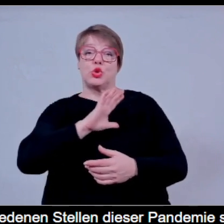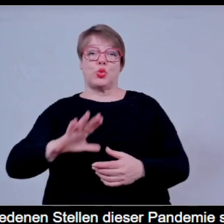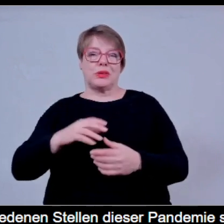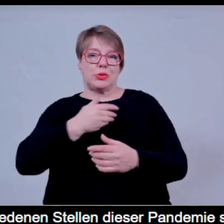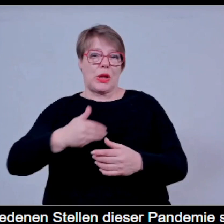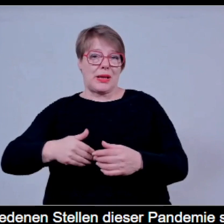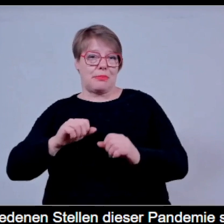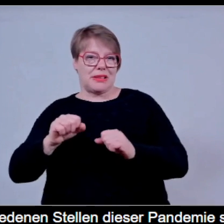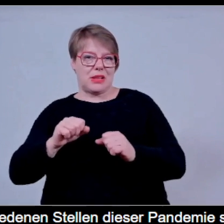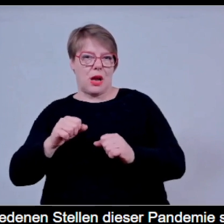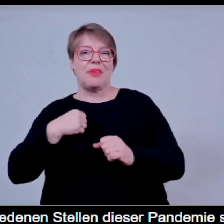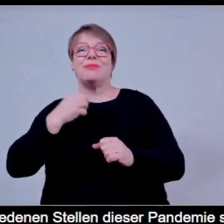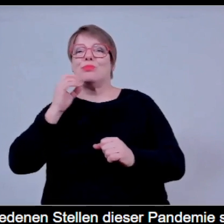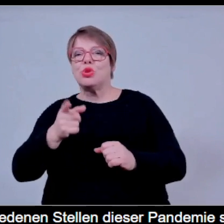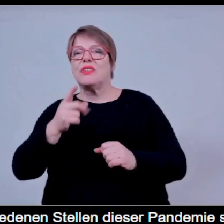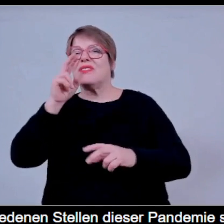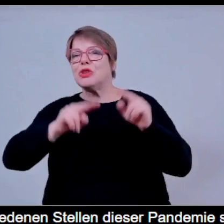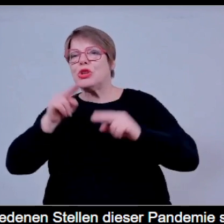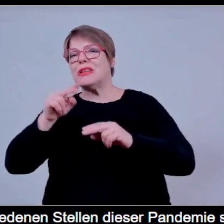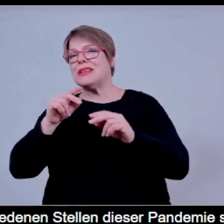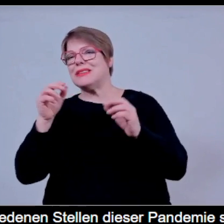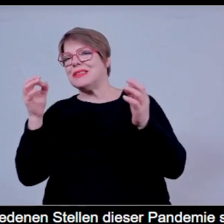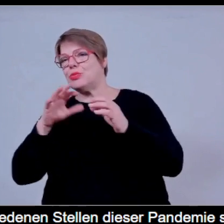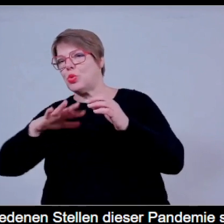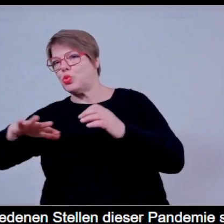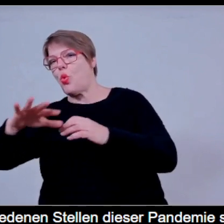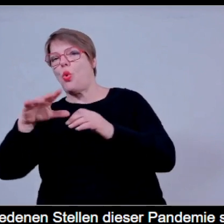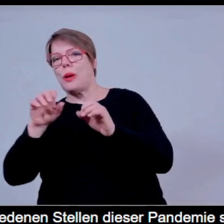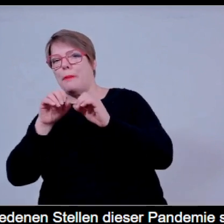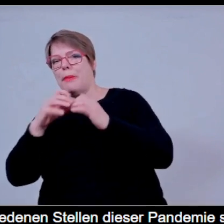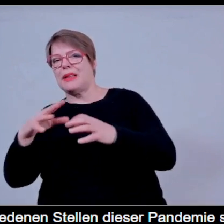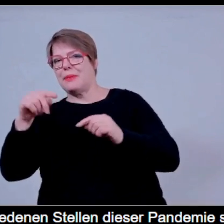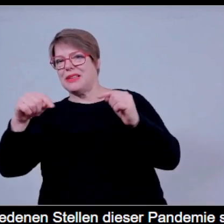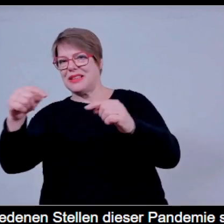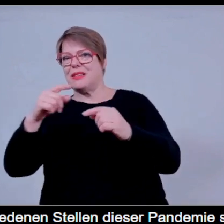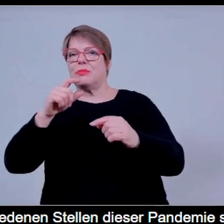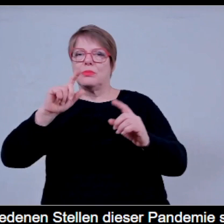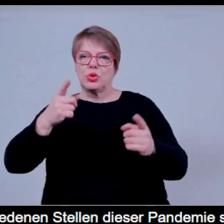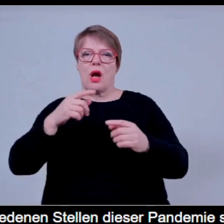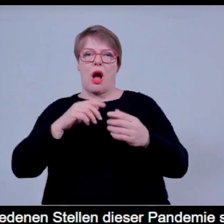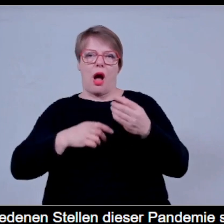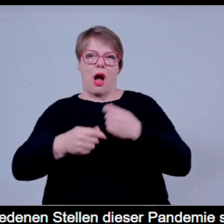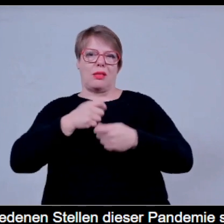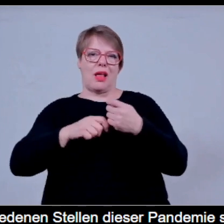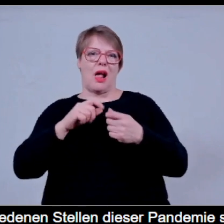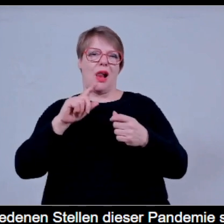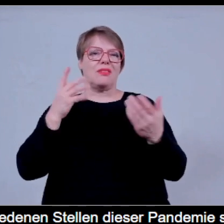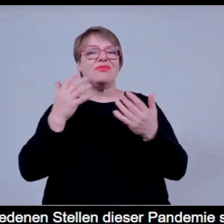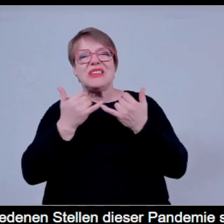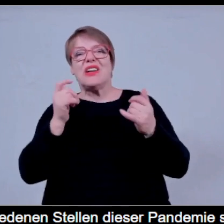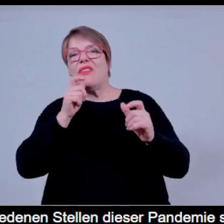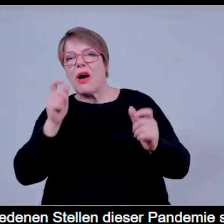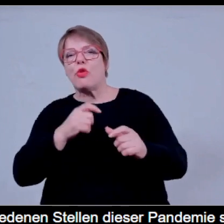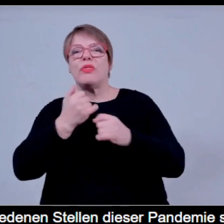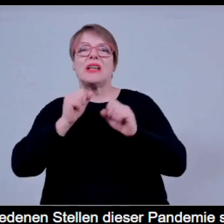jetzt sagen ja auch einige Experten und Ärzte, das Masken tragen, das kann ja auch nicht nur für Corona, sondern auch gegen andere Viren vielleicht hilfreich sein, gerade